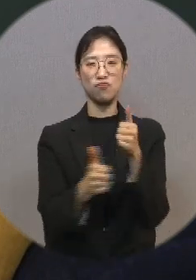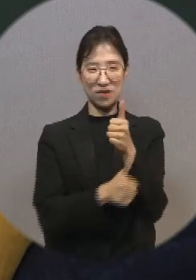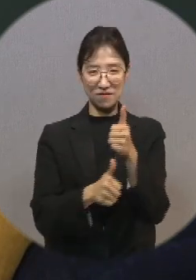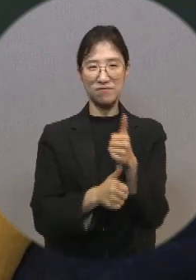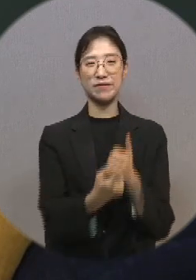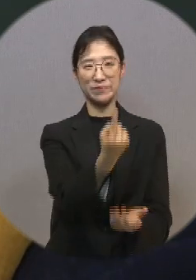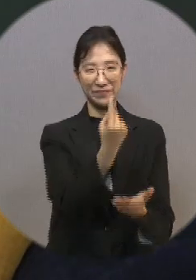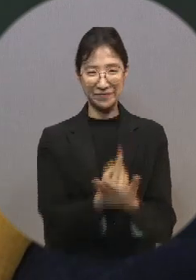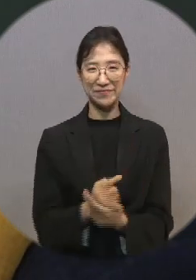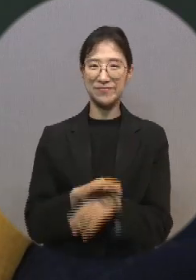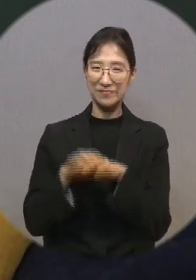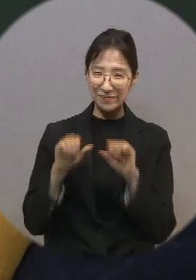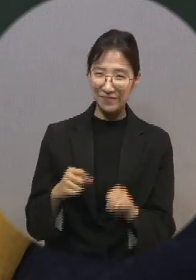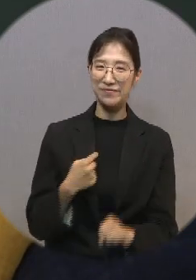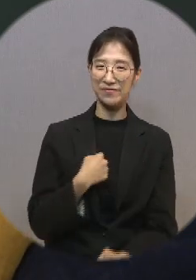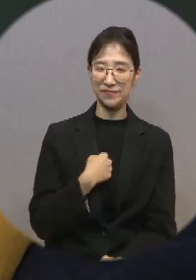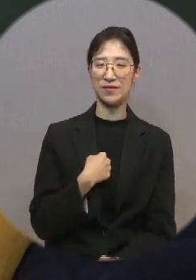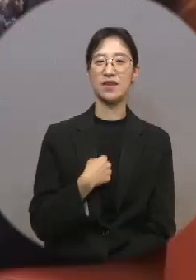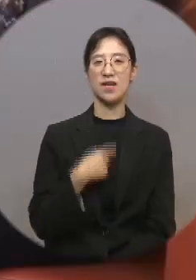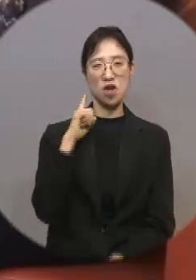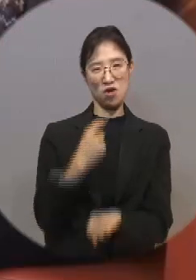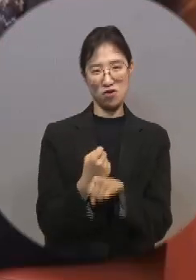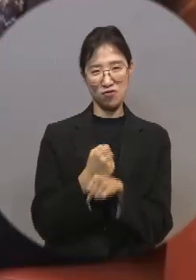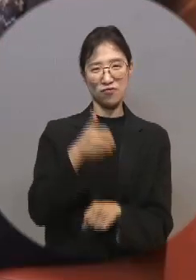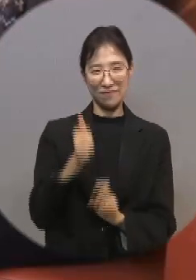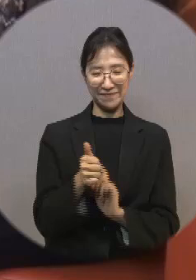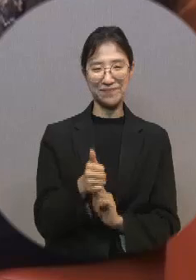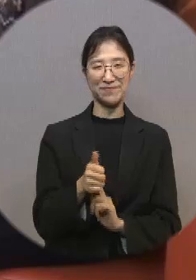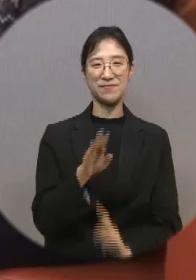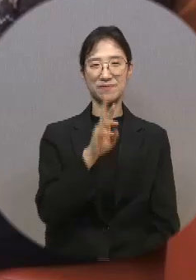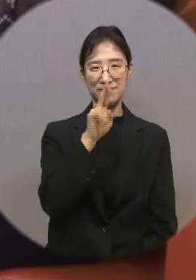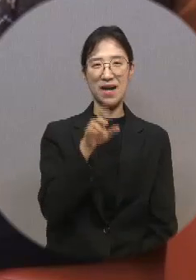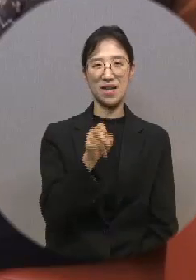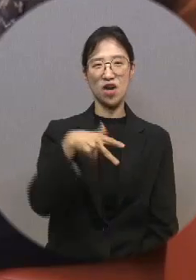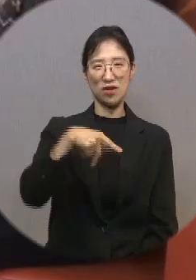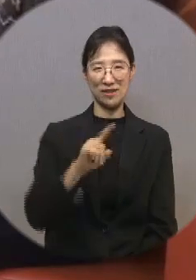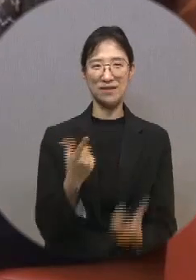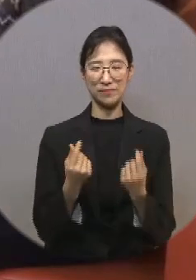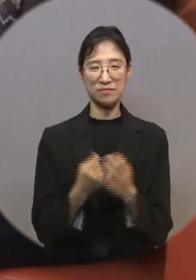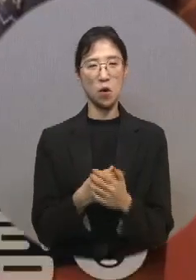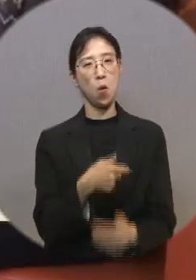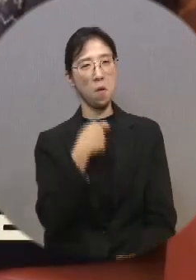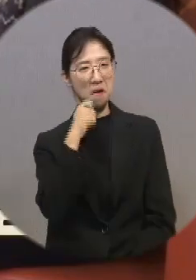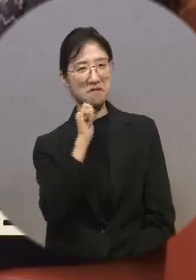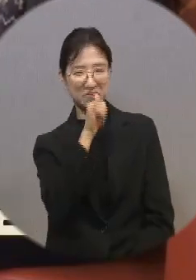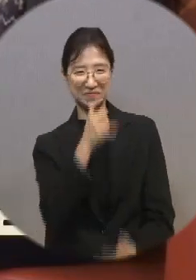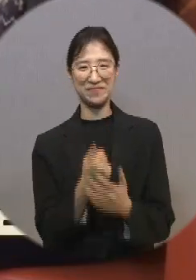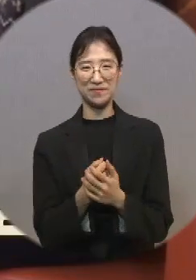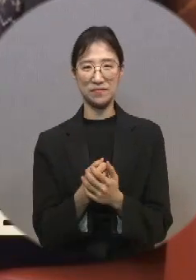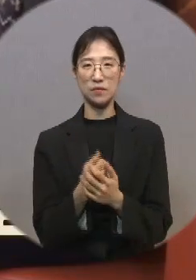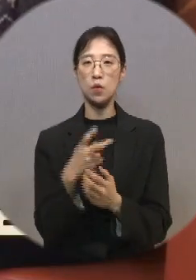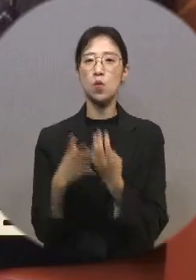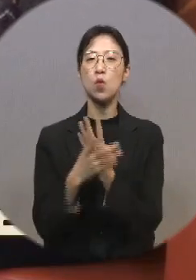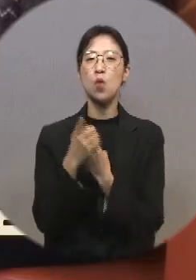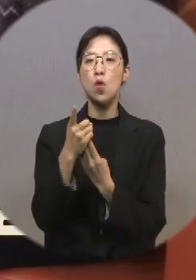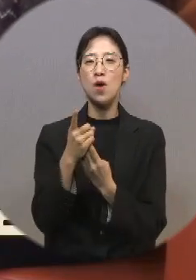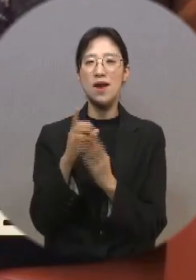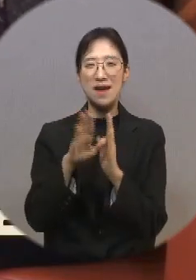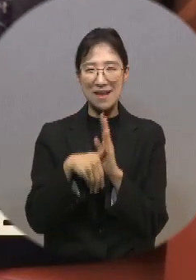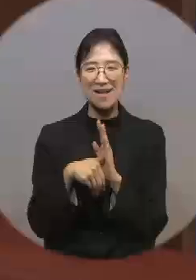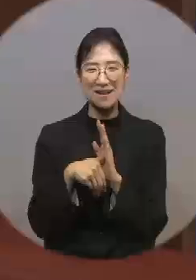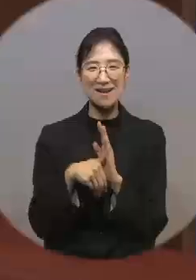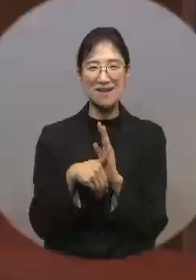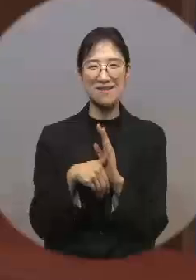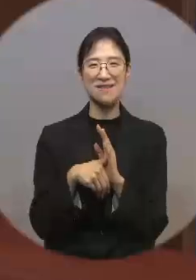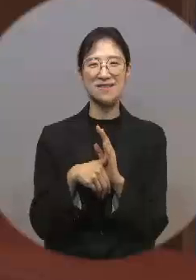네. 저 통일연구원의 선임연구위원 박영자입니다. 카리스마 반갑습니다. 딱 느껴지는 그런 네. 분입니다. 그리고 통일하면 이분 빠질 수 없잖아요. 네,